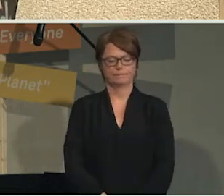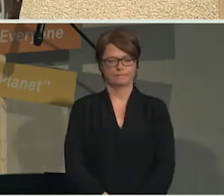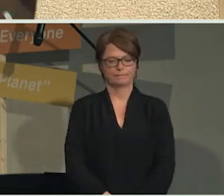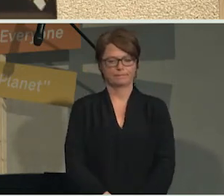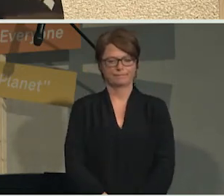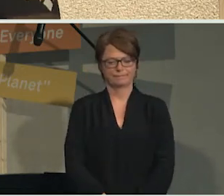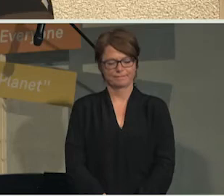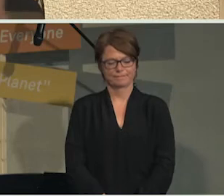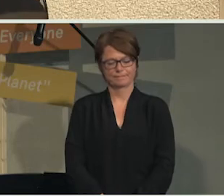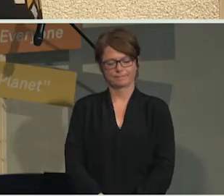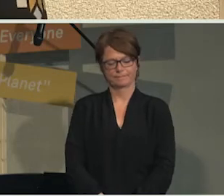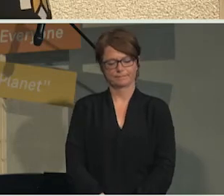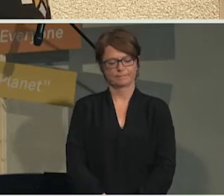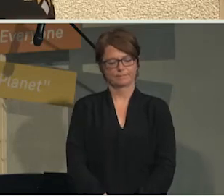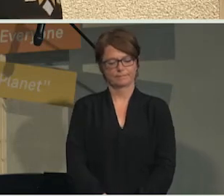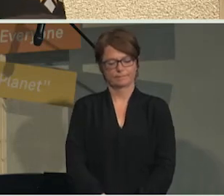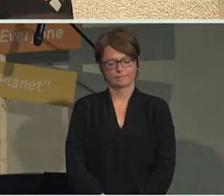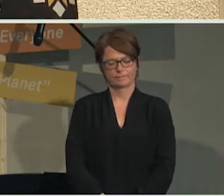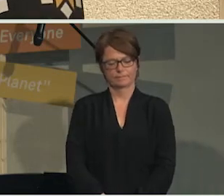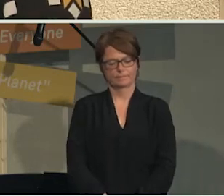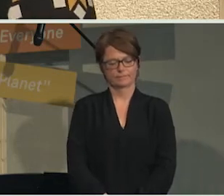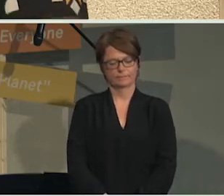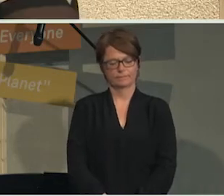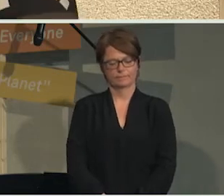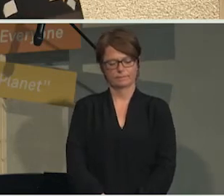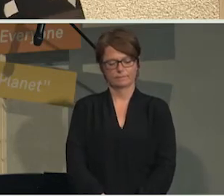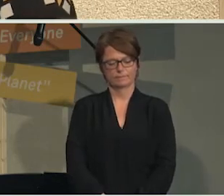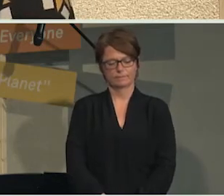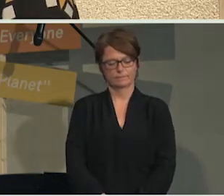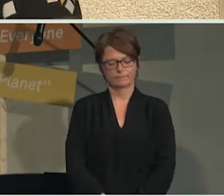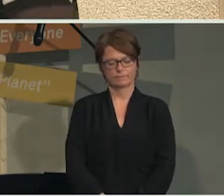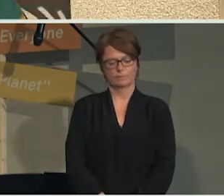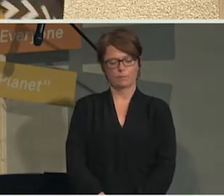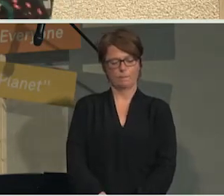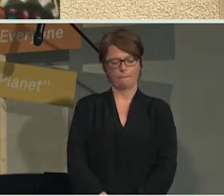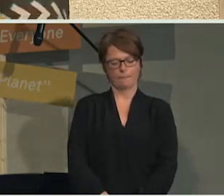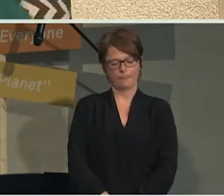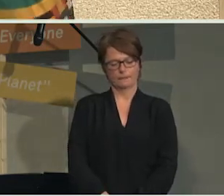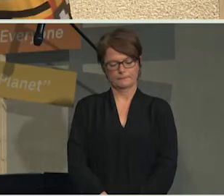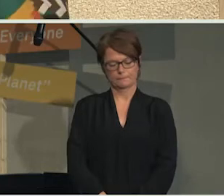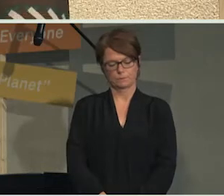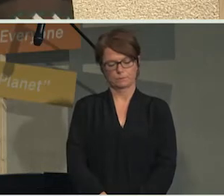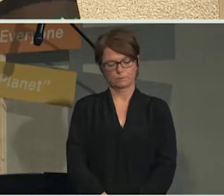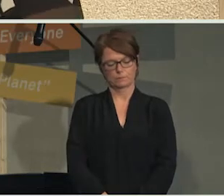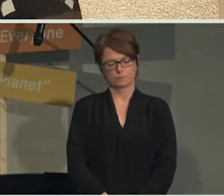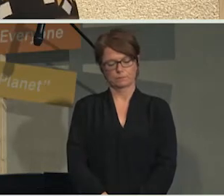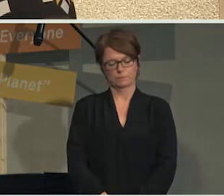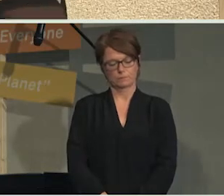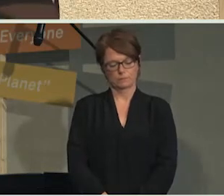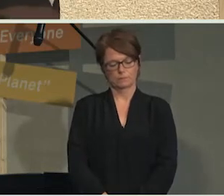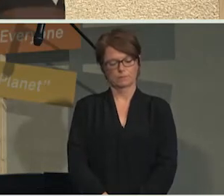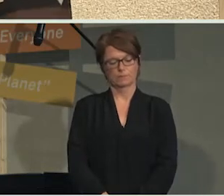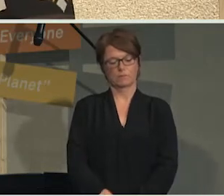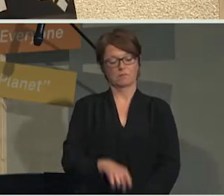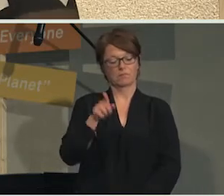So erklärt auch dieser Berliner Dramaturg und Autor Herr Stegemann im Spiegel, wenn der Fleischzerleger, ich zitiere,